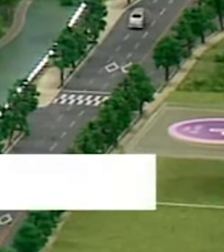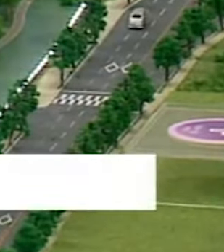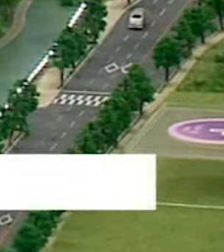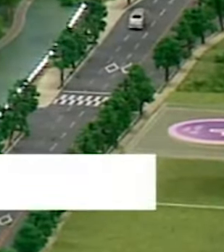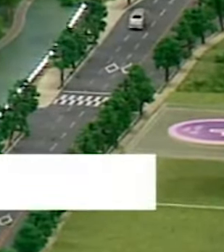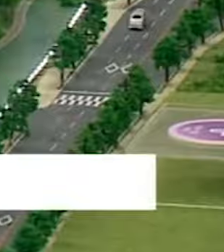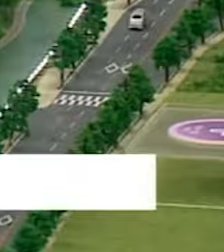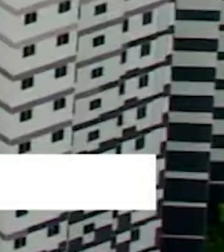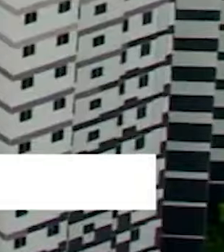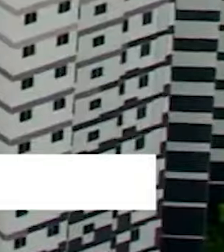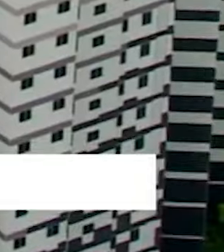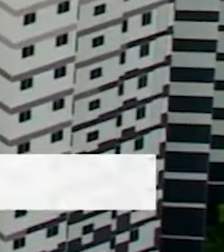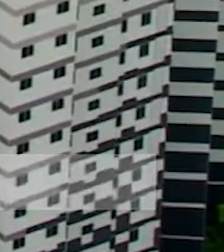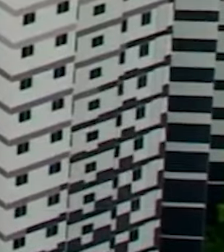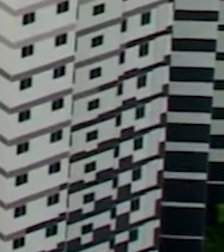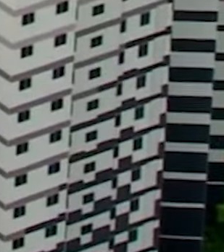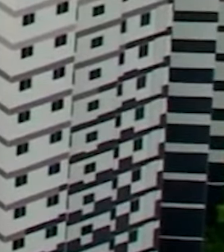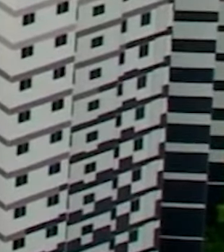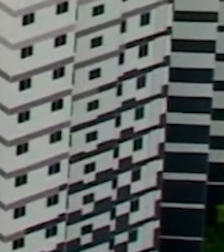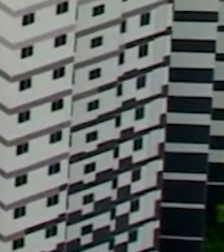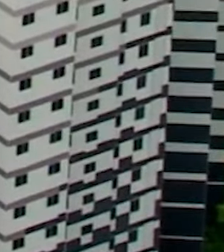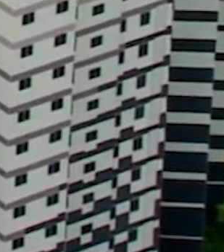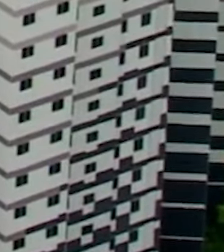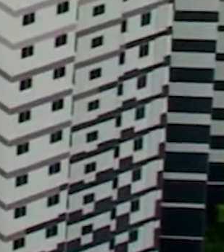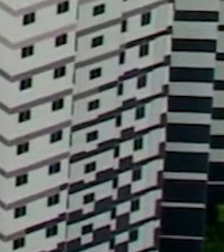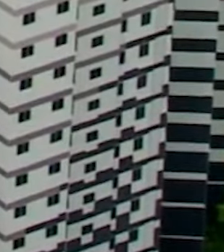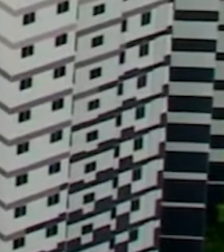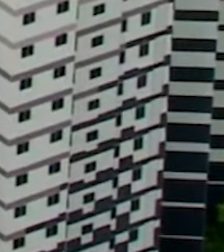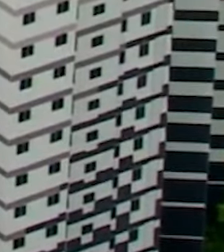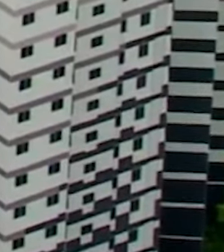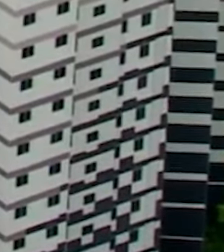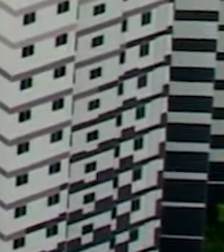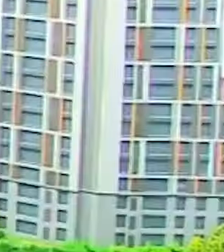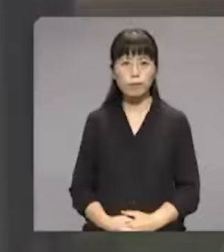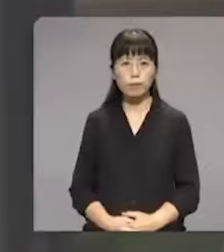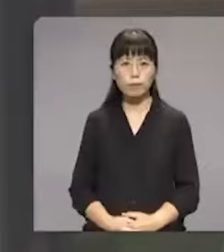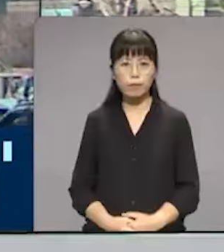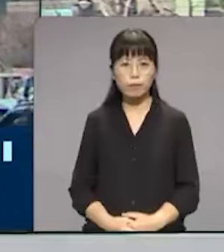국토교통부는 재개발과 재건축을 통한 신규 주택 공급 활성화에 주력하고 있습니다.